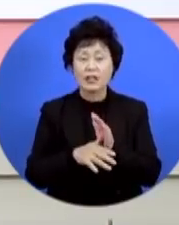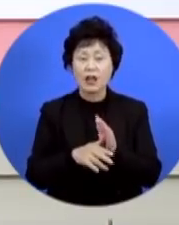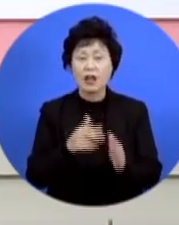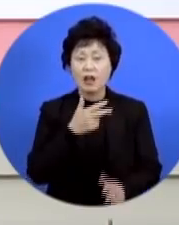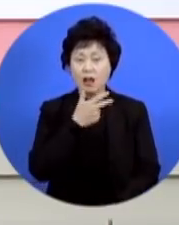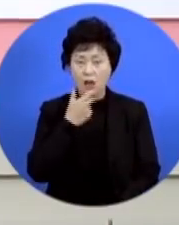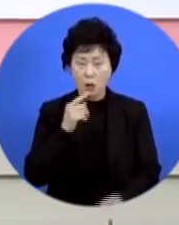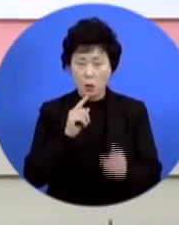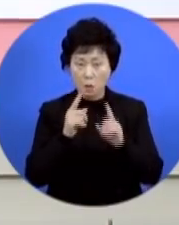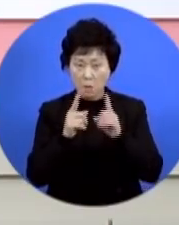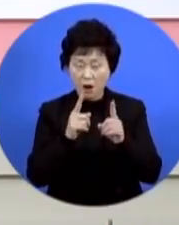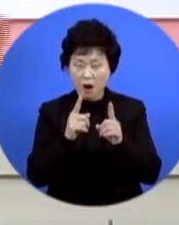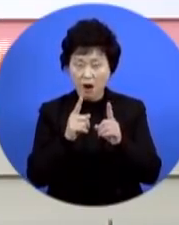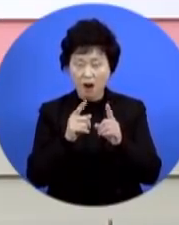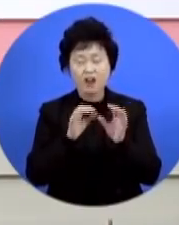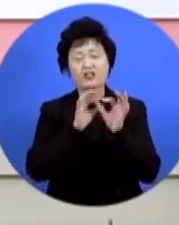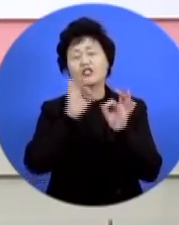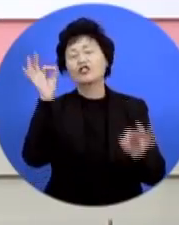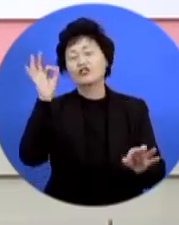되는데 사이다 플리즈 이러고 있더라. 이게